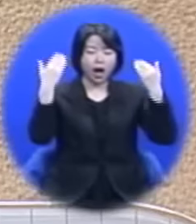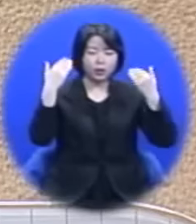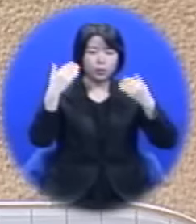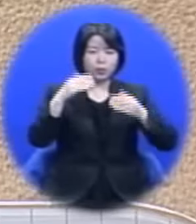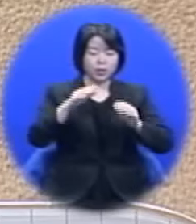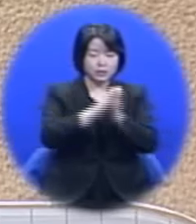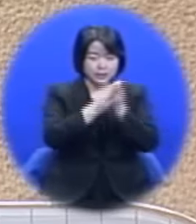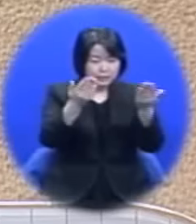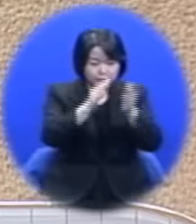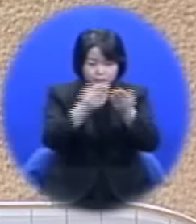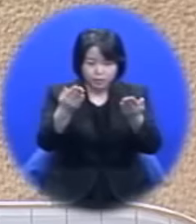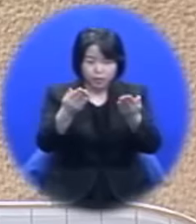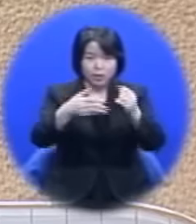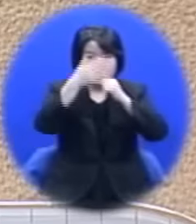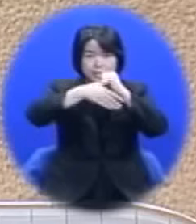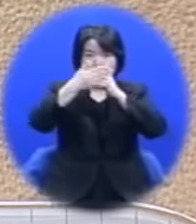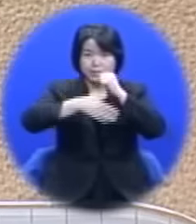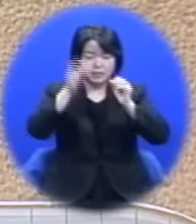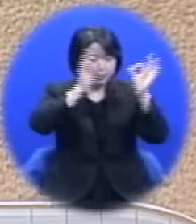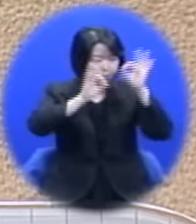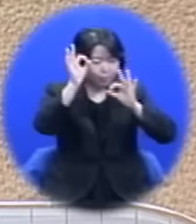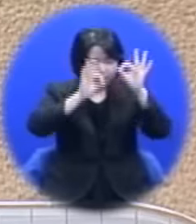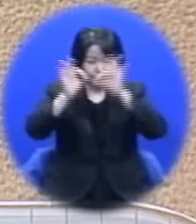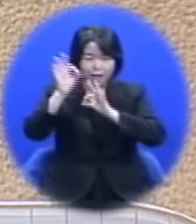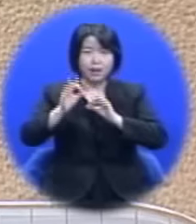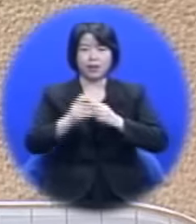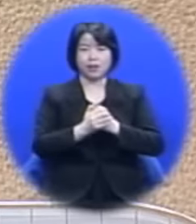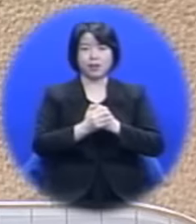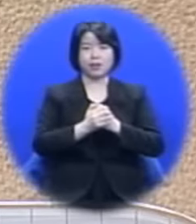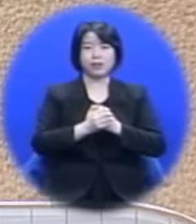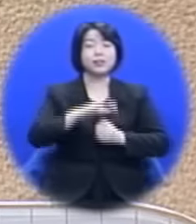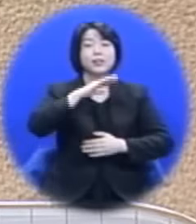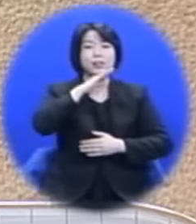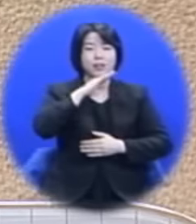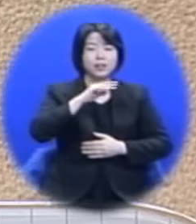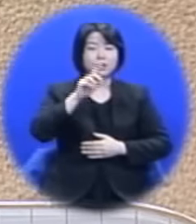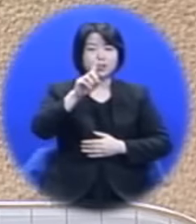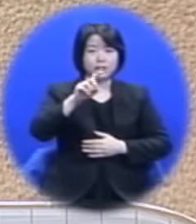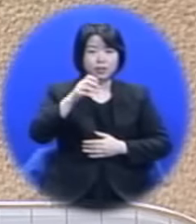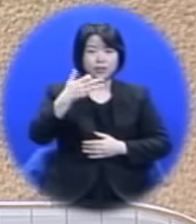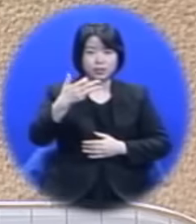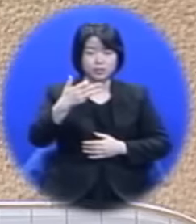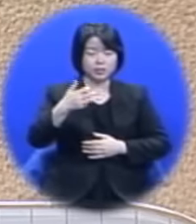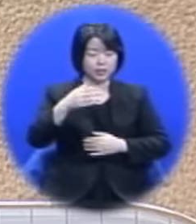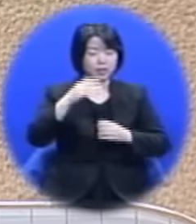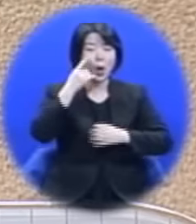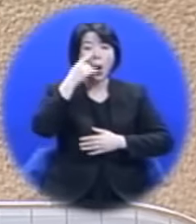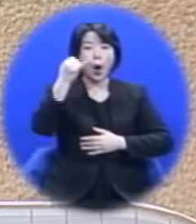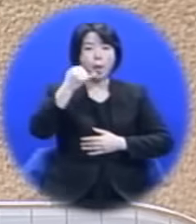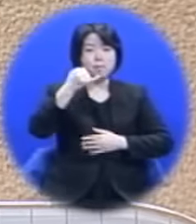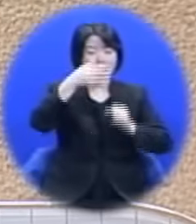고등학교 다닐 때 사진을 찾아본 겁니다 살 때 엄마 사진 자기가 봐도